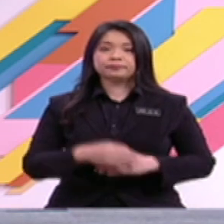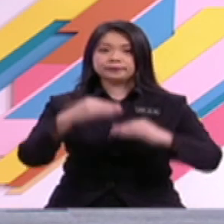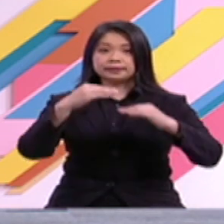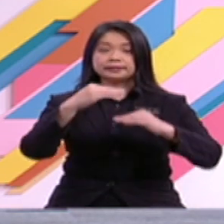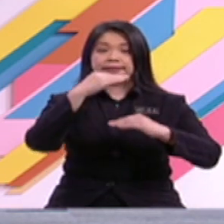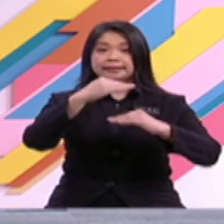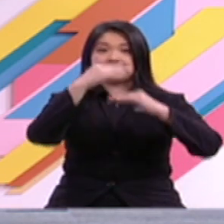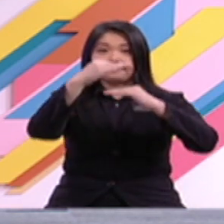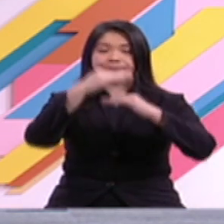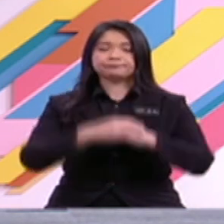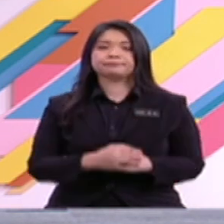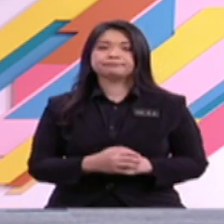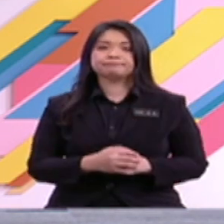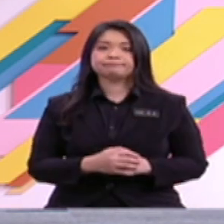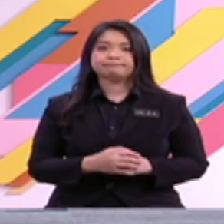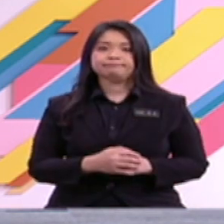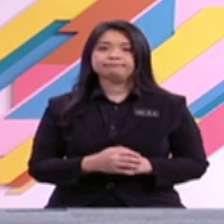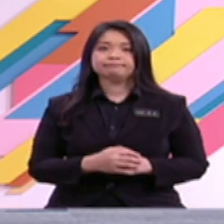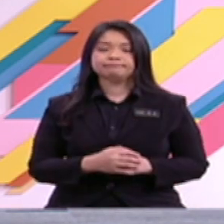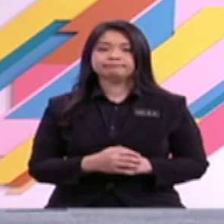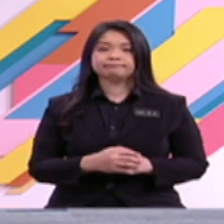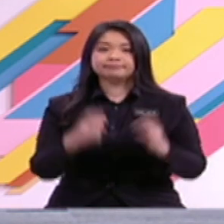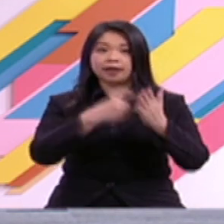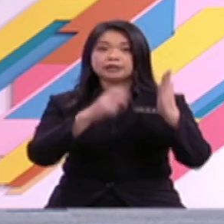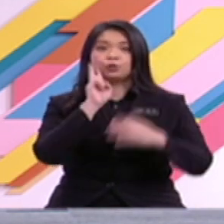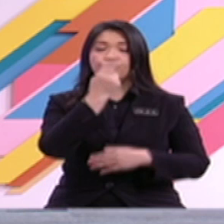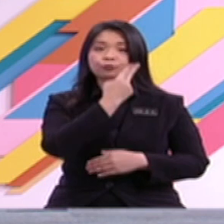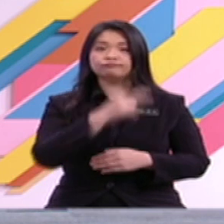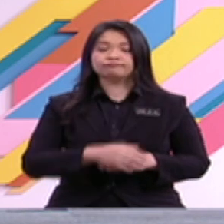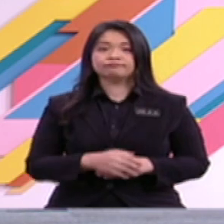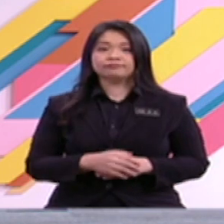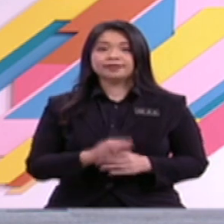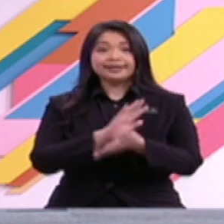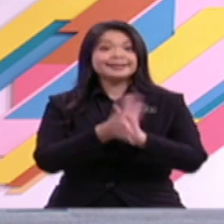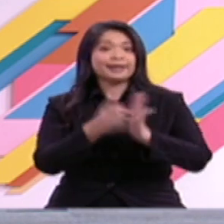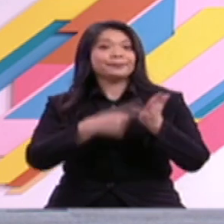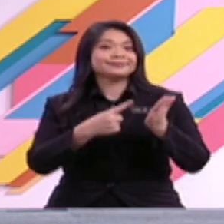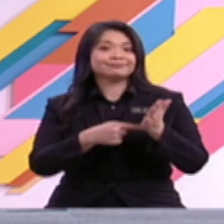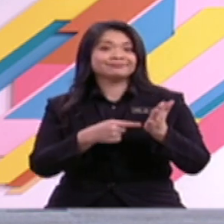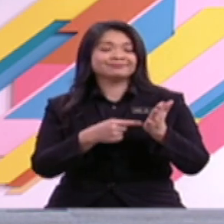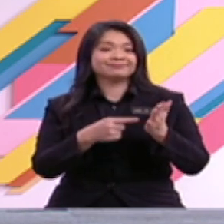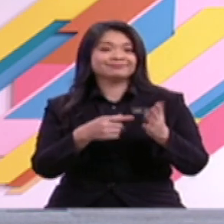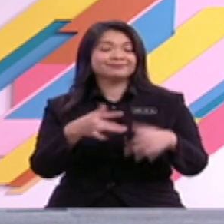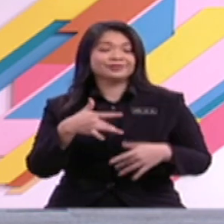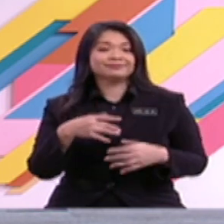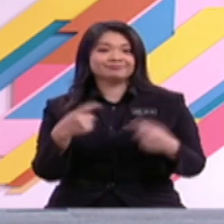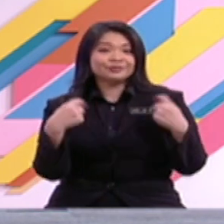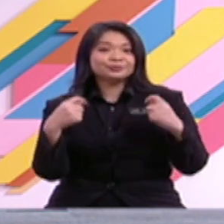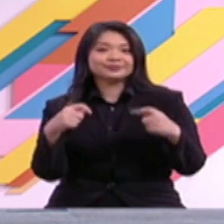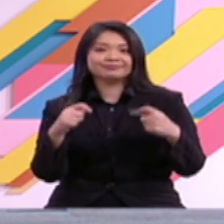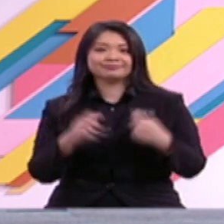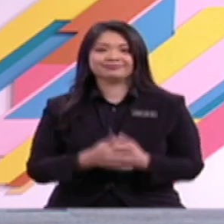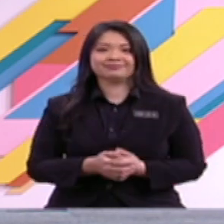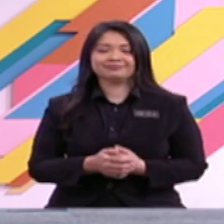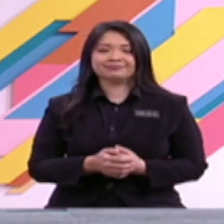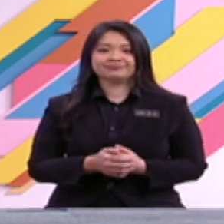umum akan Hai Hehehe enggak sepeda dekat ke kain adalah Aa invasi ke dikasih